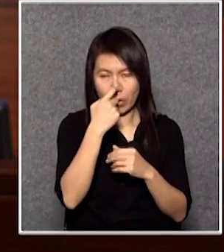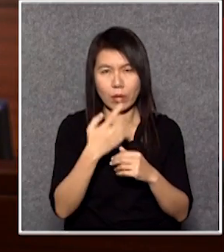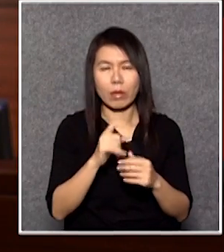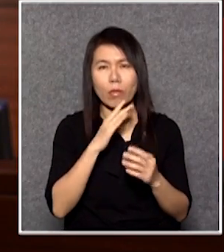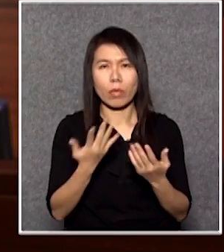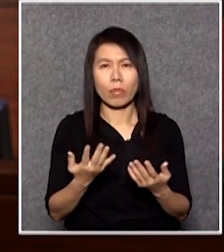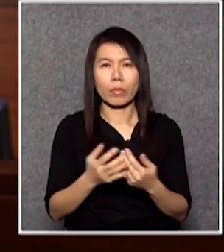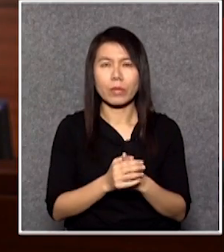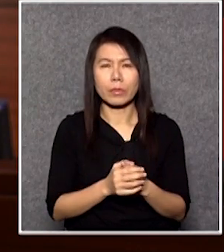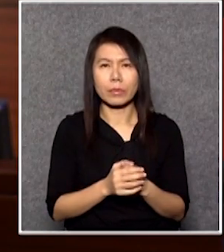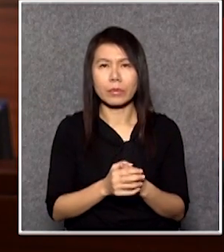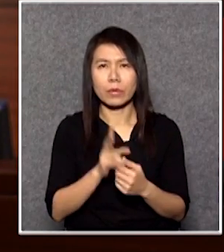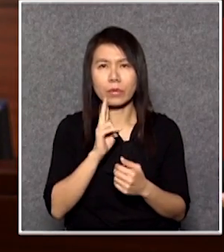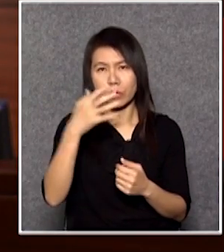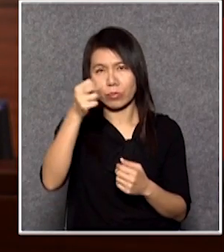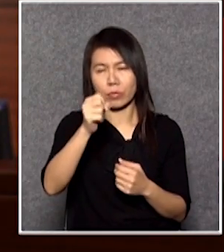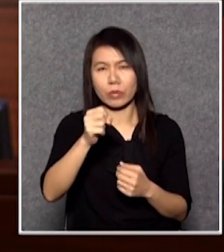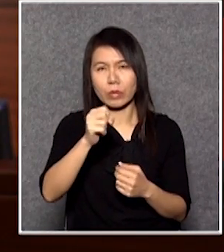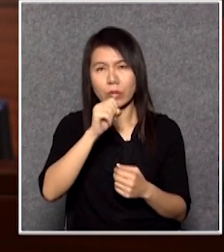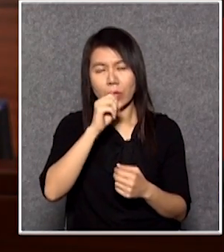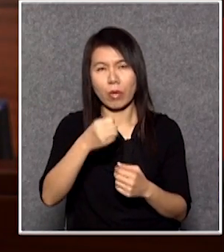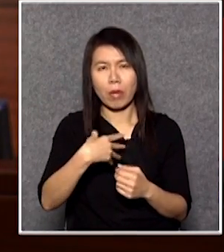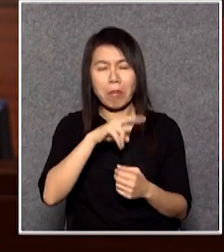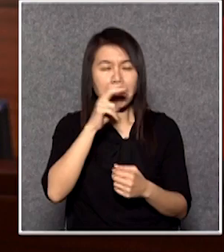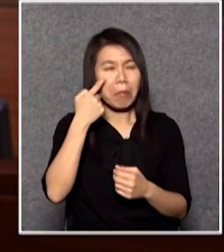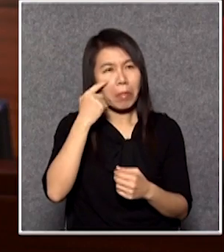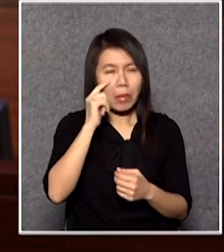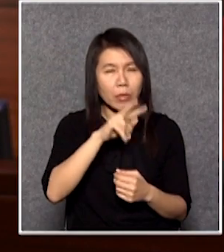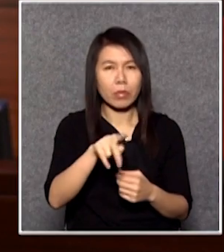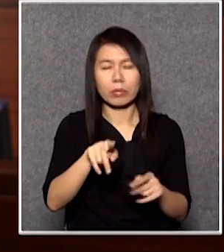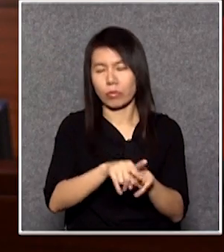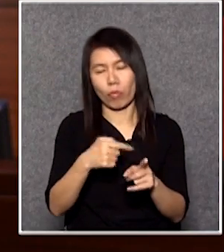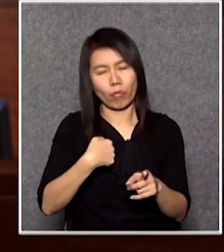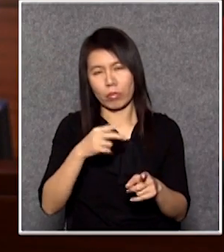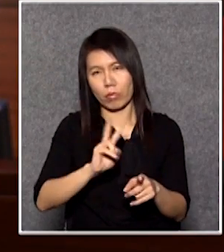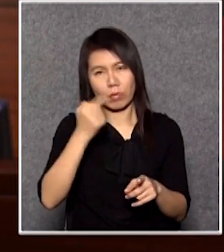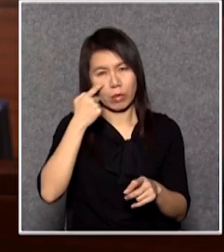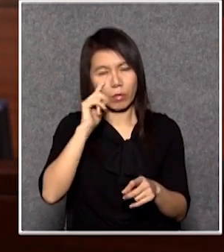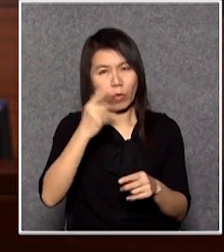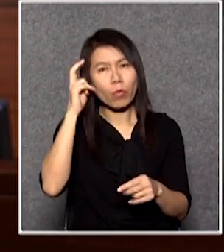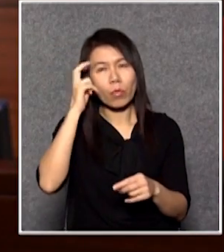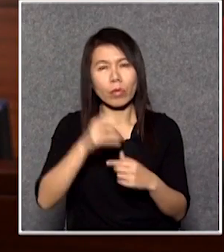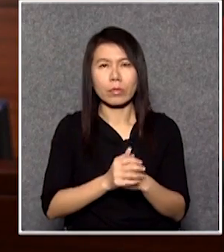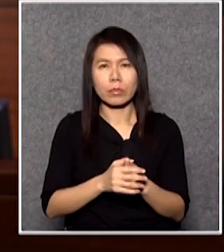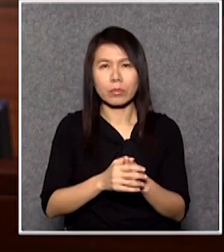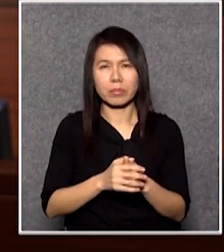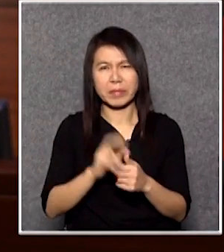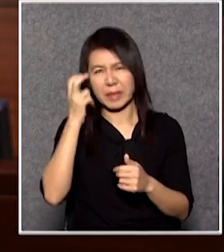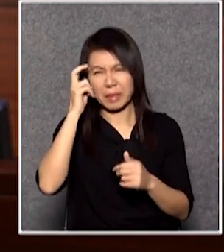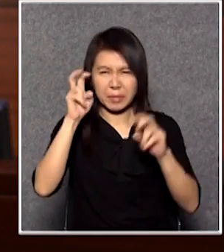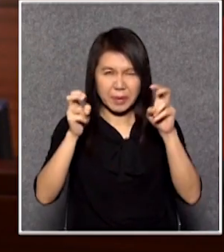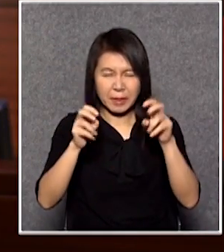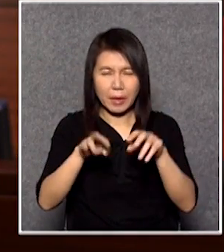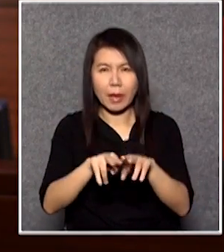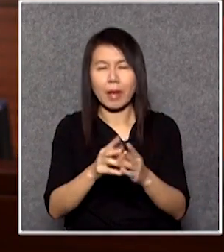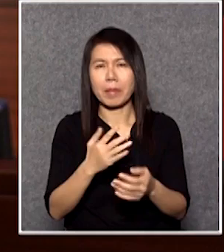如主席講，你都睇唔到，我都睇唔到嘅。咁都係猜測下嘅啫。咁我如果明知佢個動機不良，